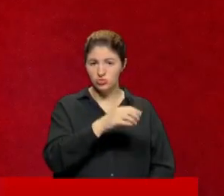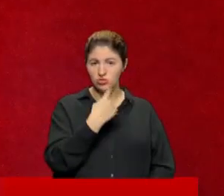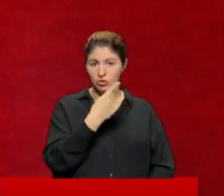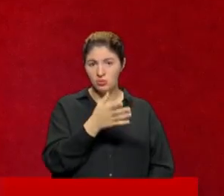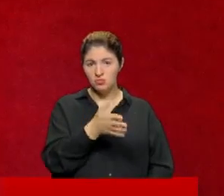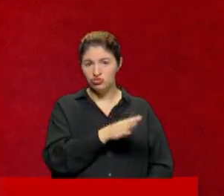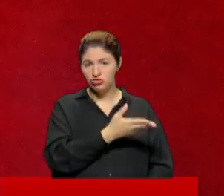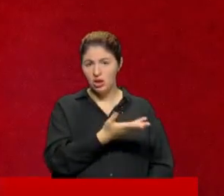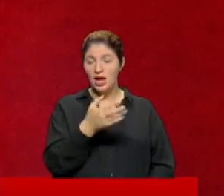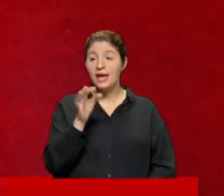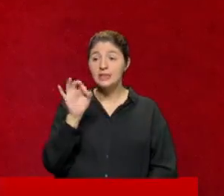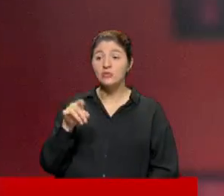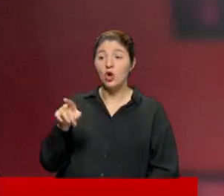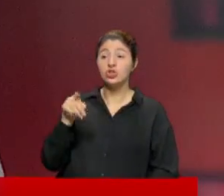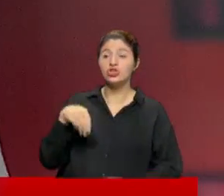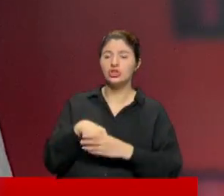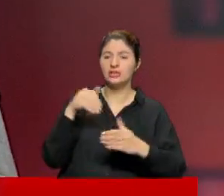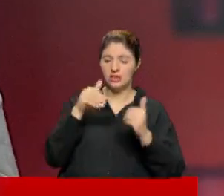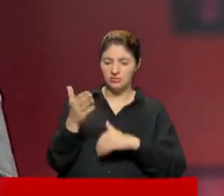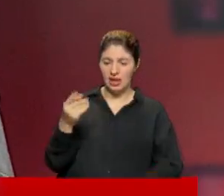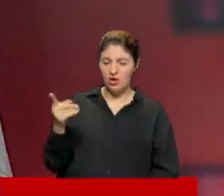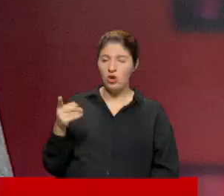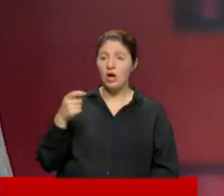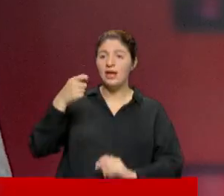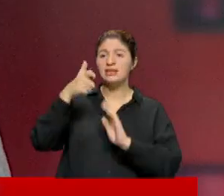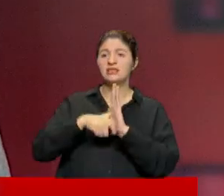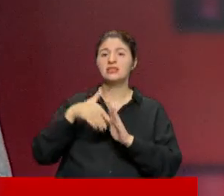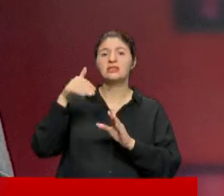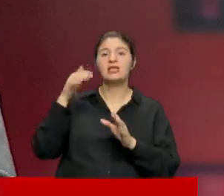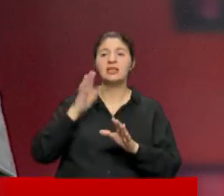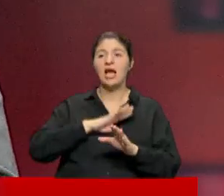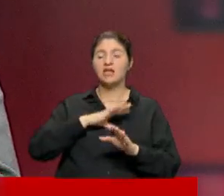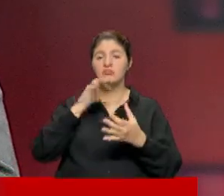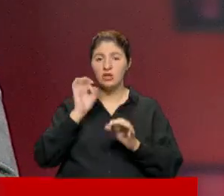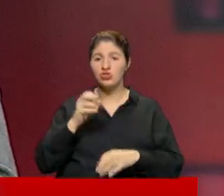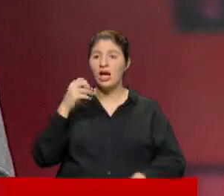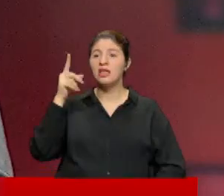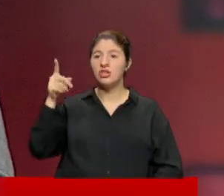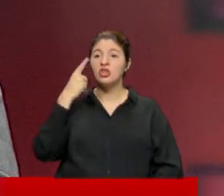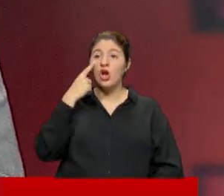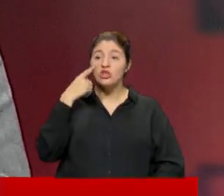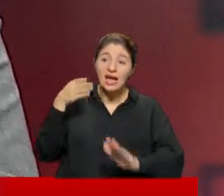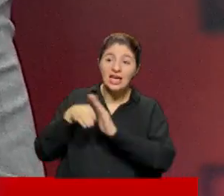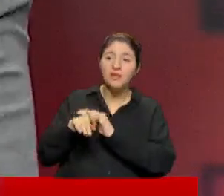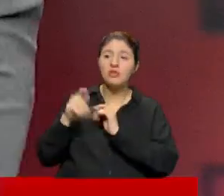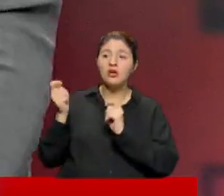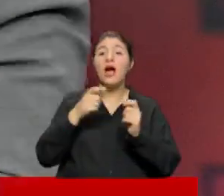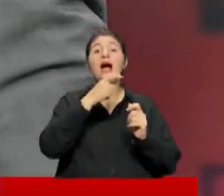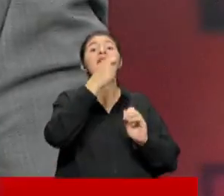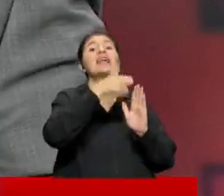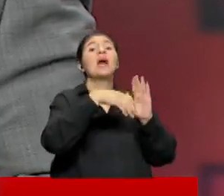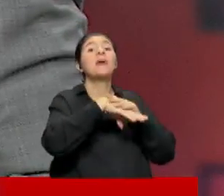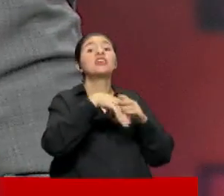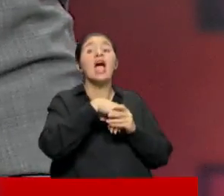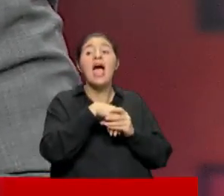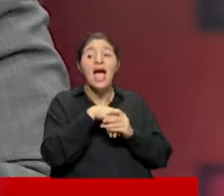söylem şimdi şunun için seçim yanaştı liste derdi başladı Recep Tayyip Erdoğan'ın gözüne girmeleri gerekiyor tabii yani